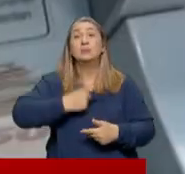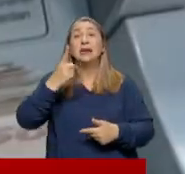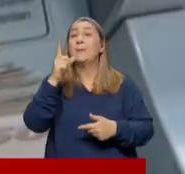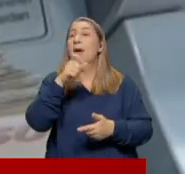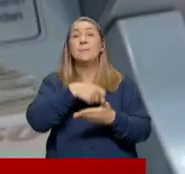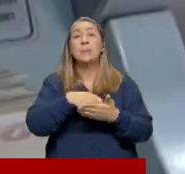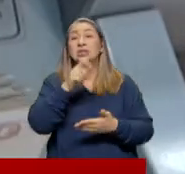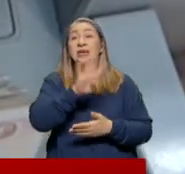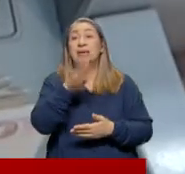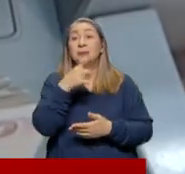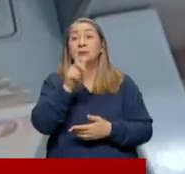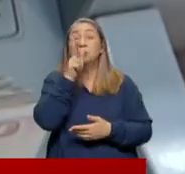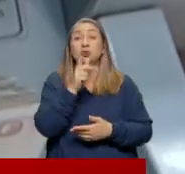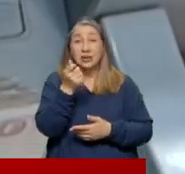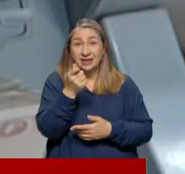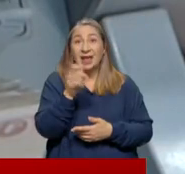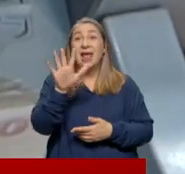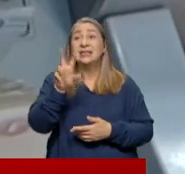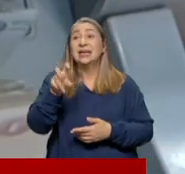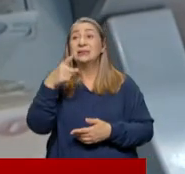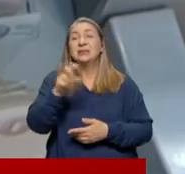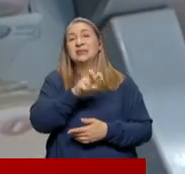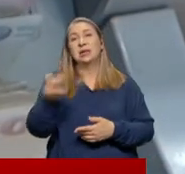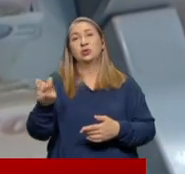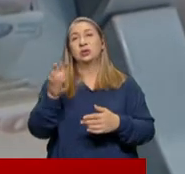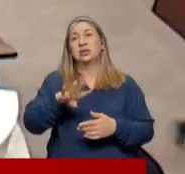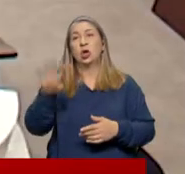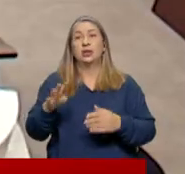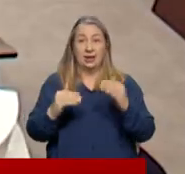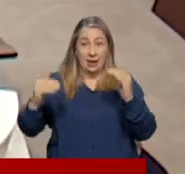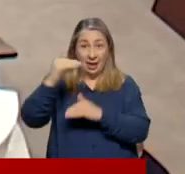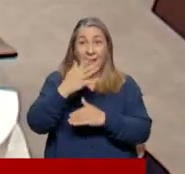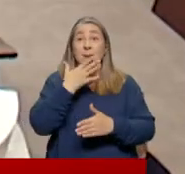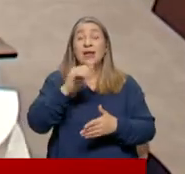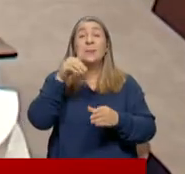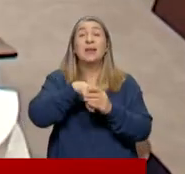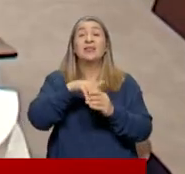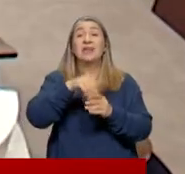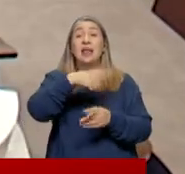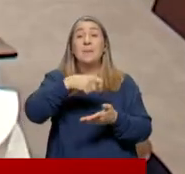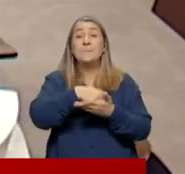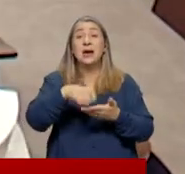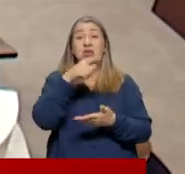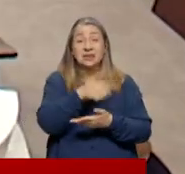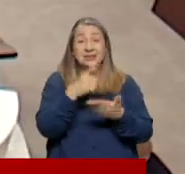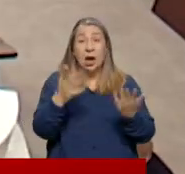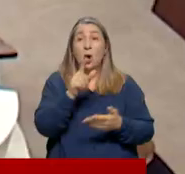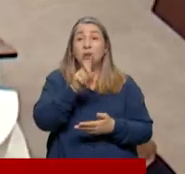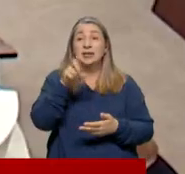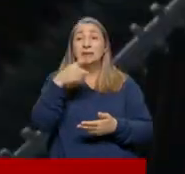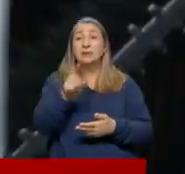aile ise 40 bin 300 liradan 50 8844 liraya emekli milletvekillerinin maaşları